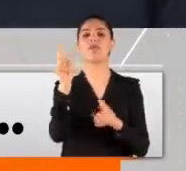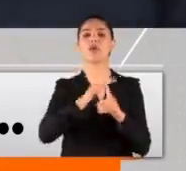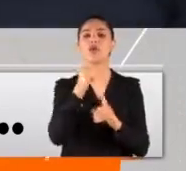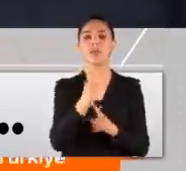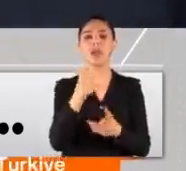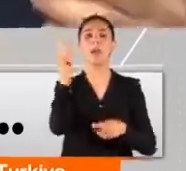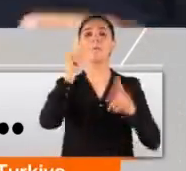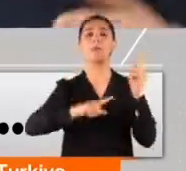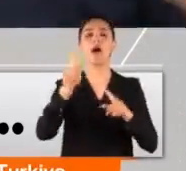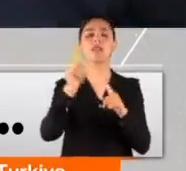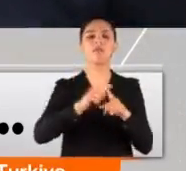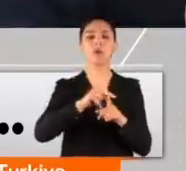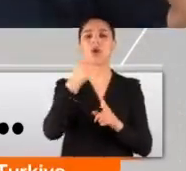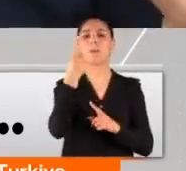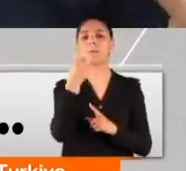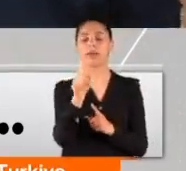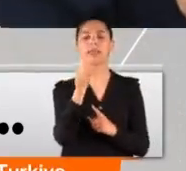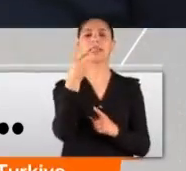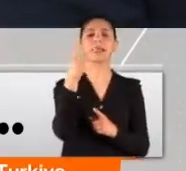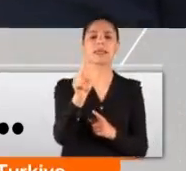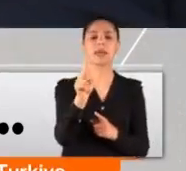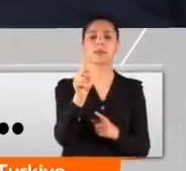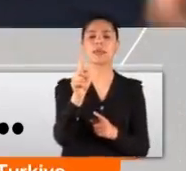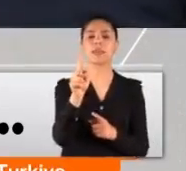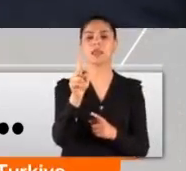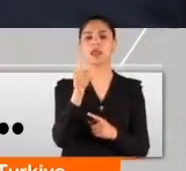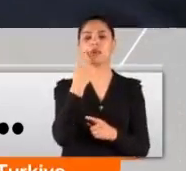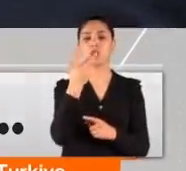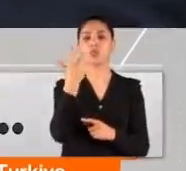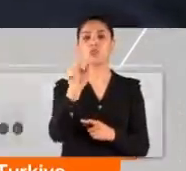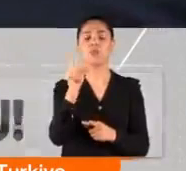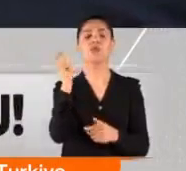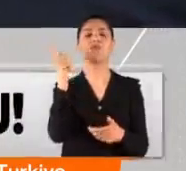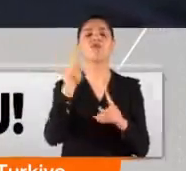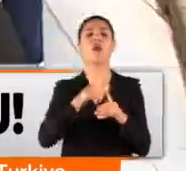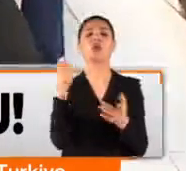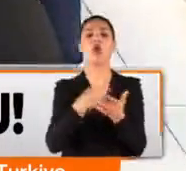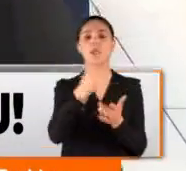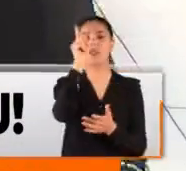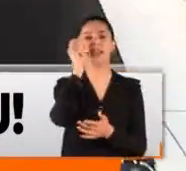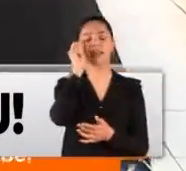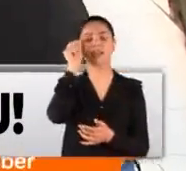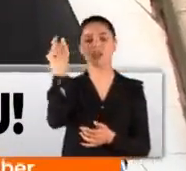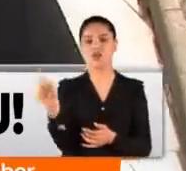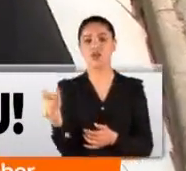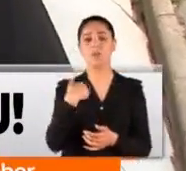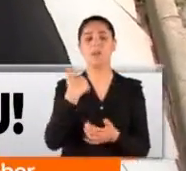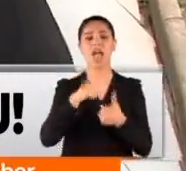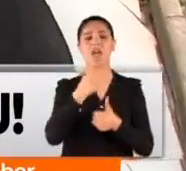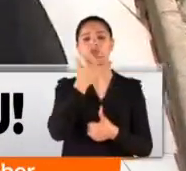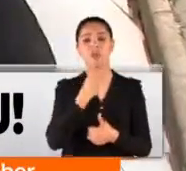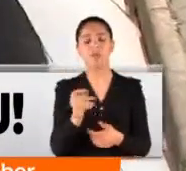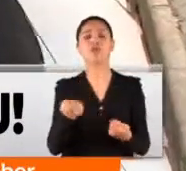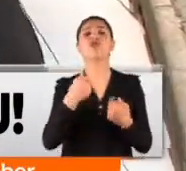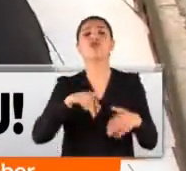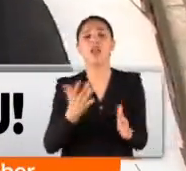bazı faturalar 1000 lira, 2000 lira. Biraz önce bayan geldi dolandırılmış mesela. 3000 lira fatura ödemiş. Tek kişi. Benim eşim emekli.